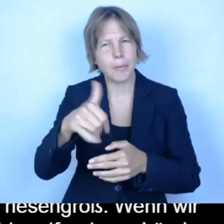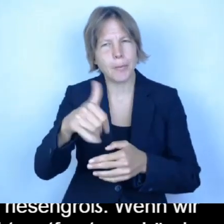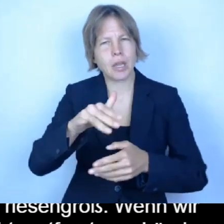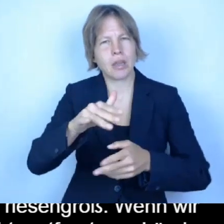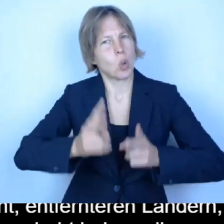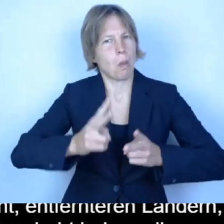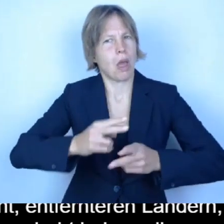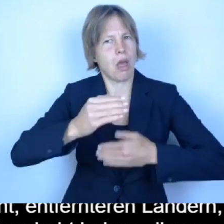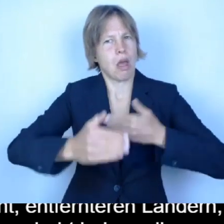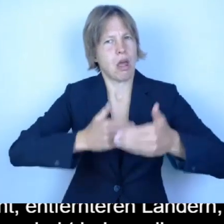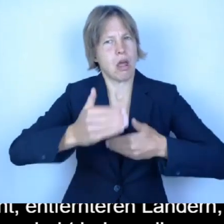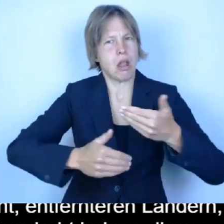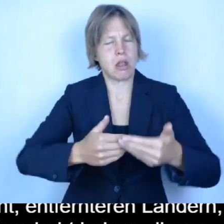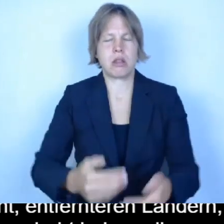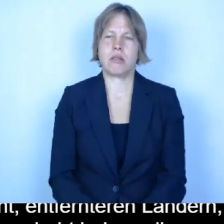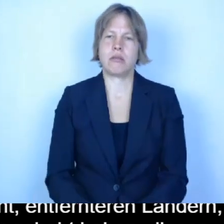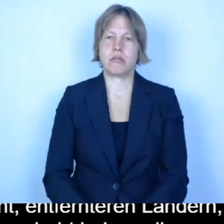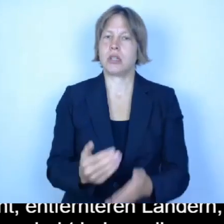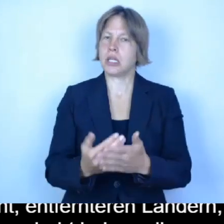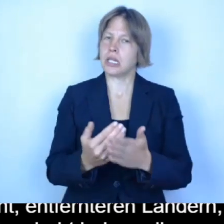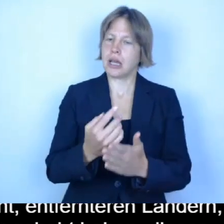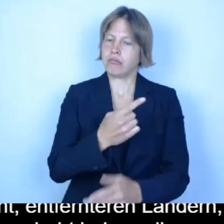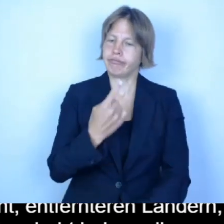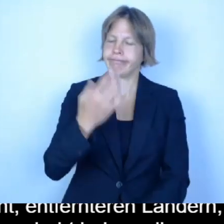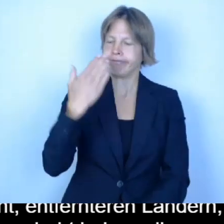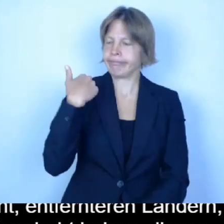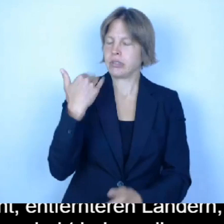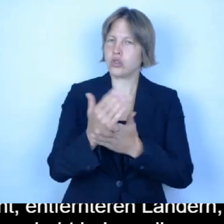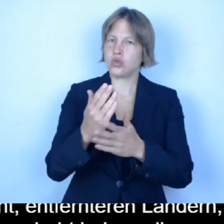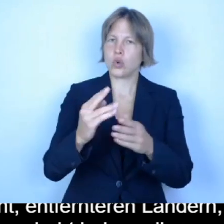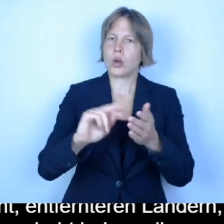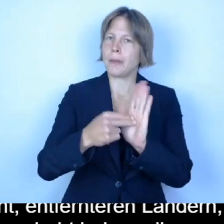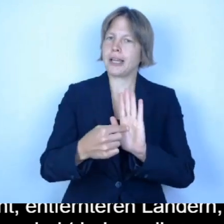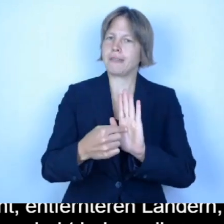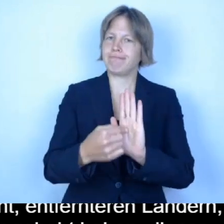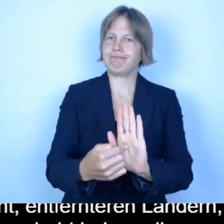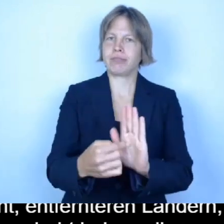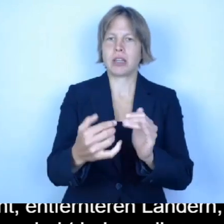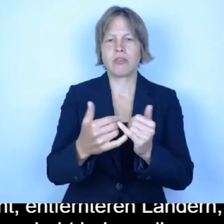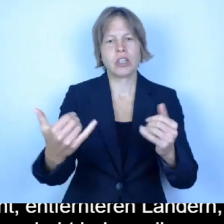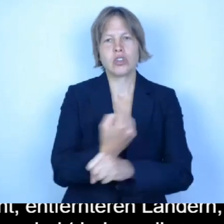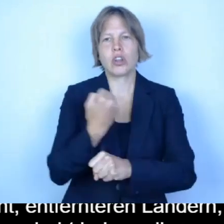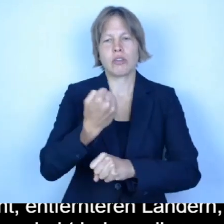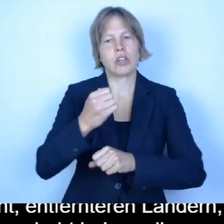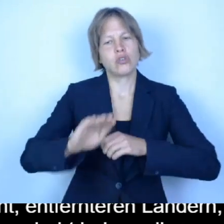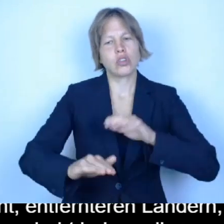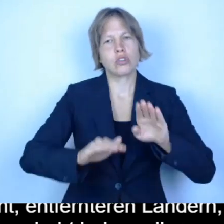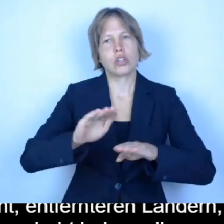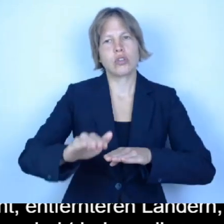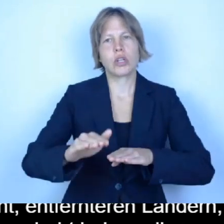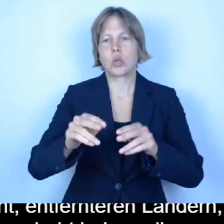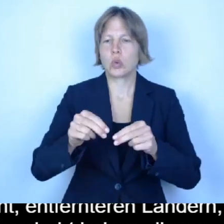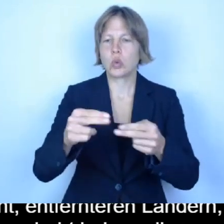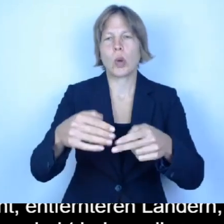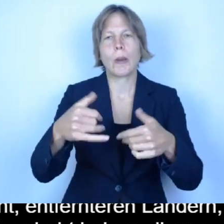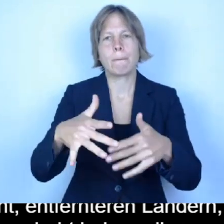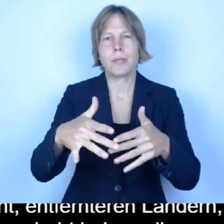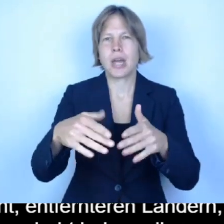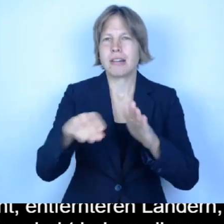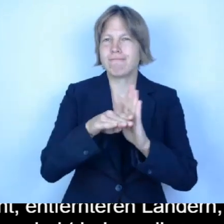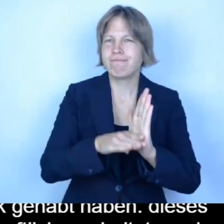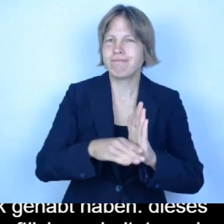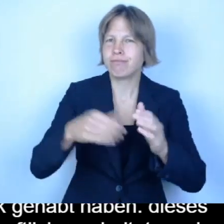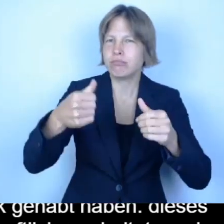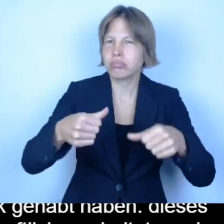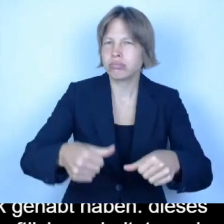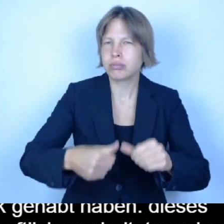schrittweise erleichtern, wie wir das öffentliche Leben wieder gestalten können. Aber keiner darf sich täuschen, solange es nicht